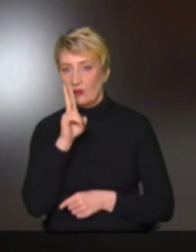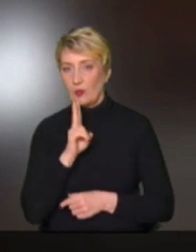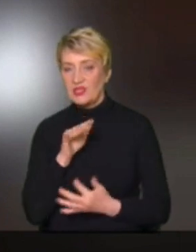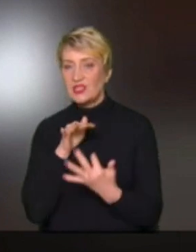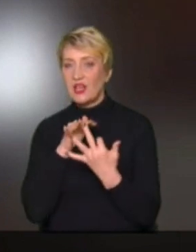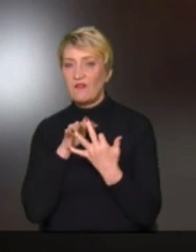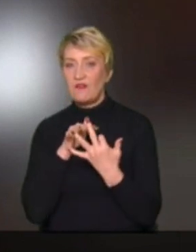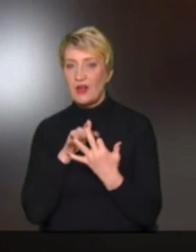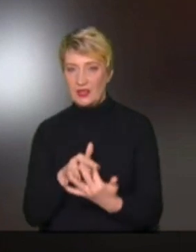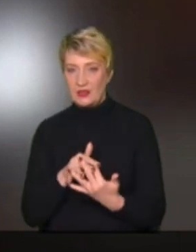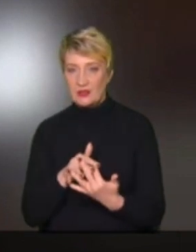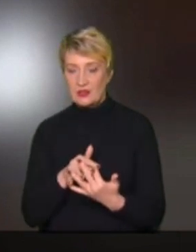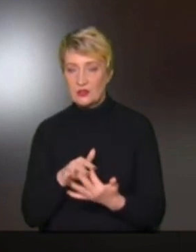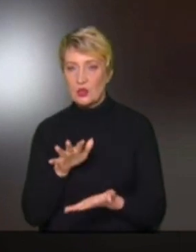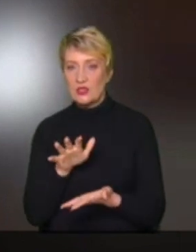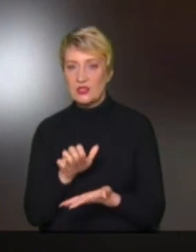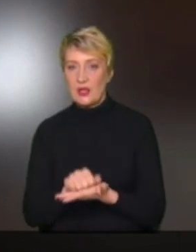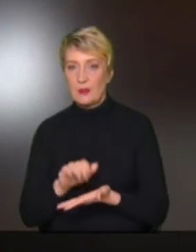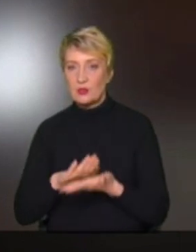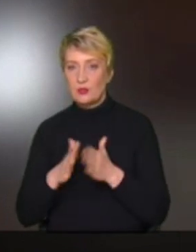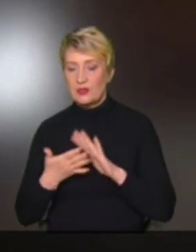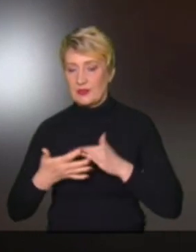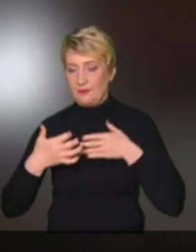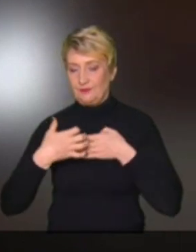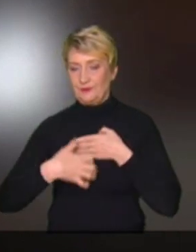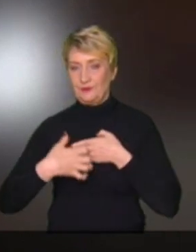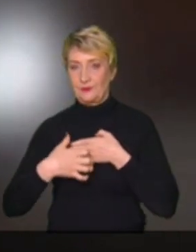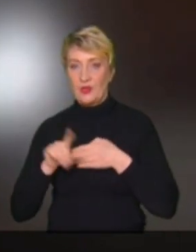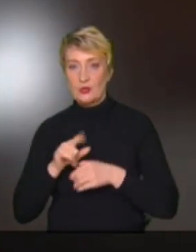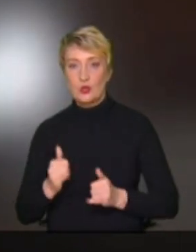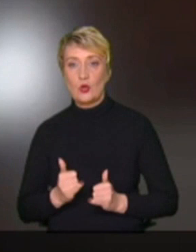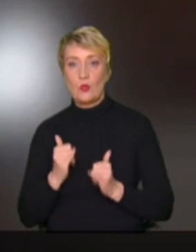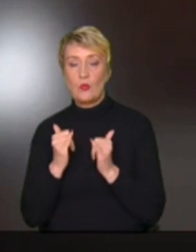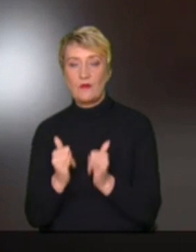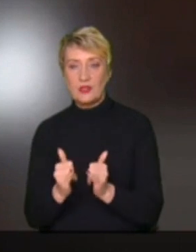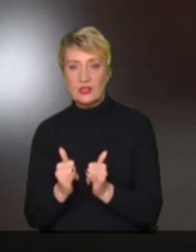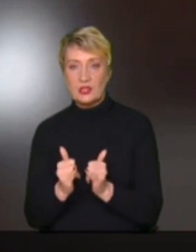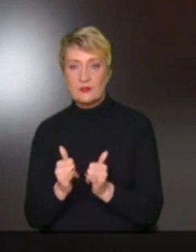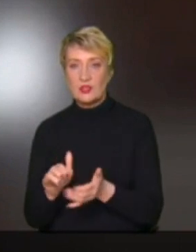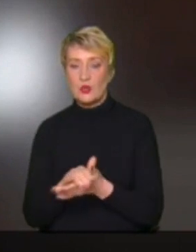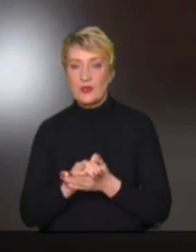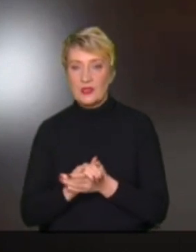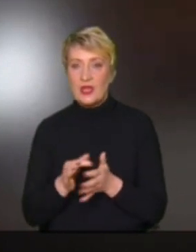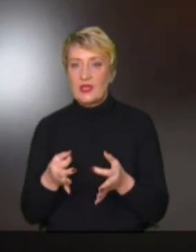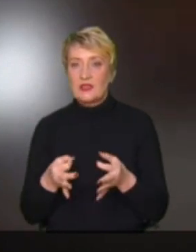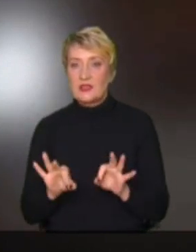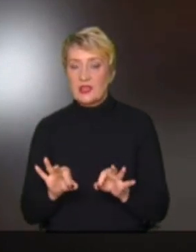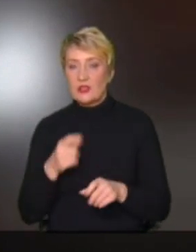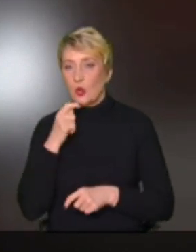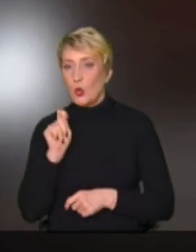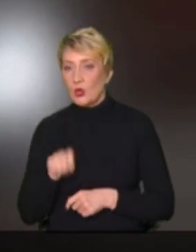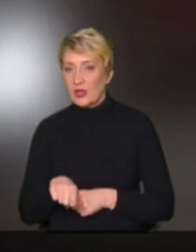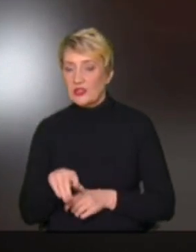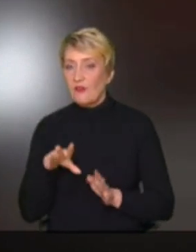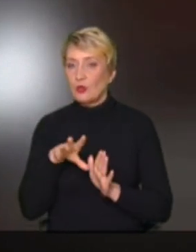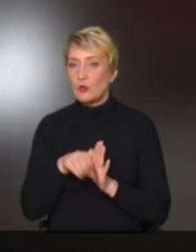про те, що він займає позицію нейтралітету, що він поважає суверенітет, цілісність України. В той же час